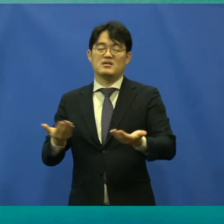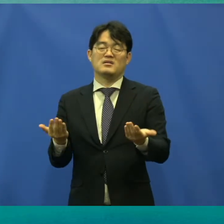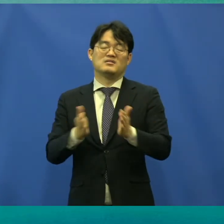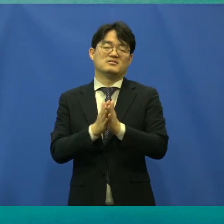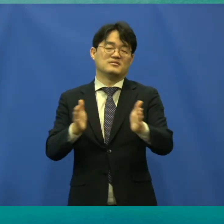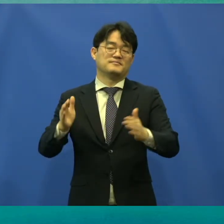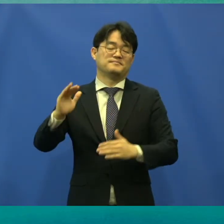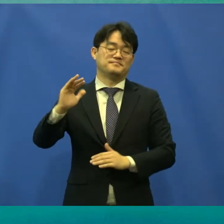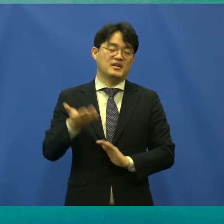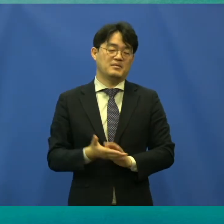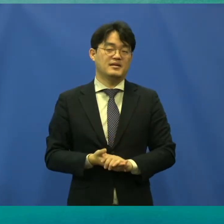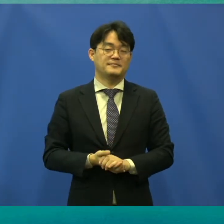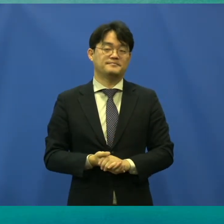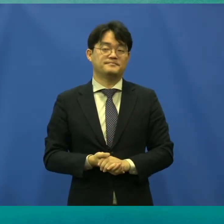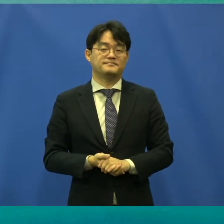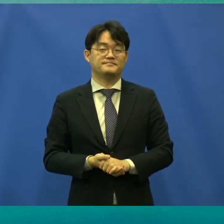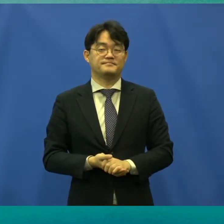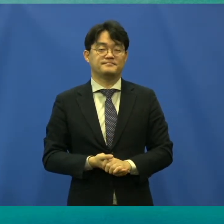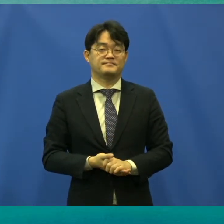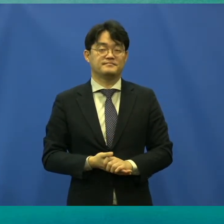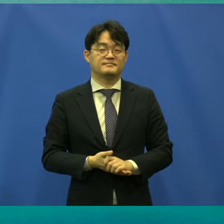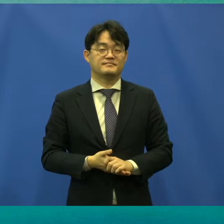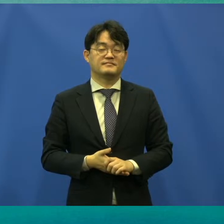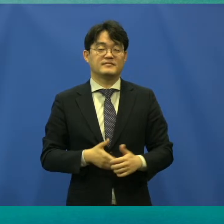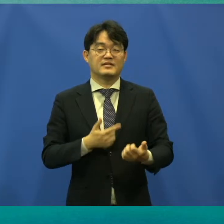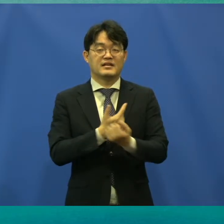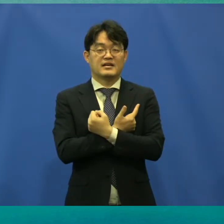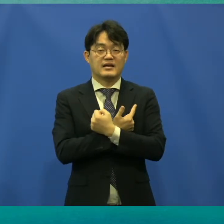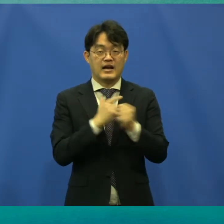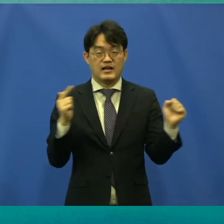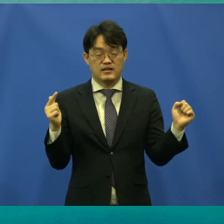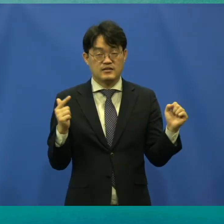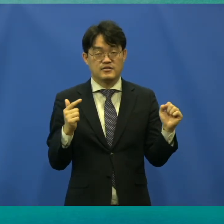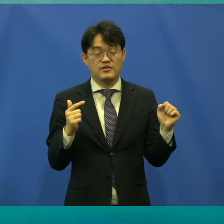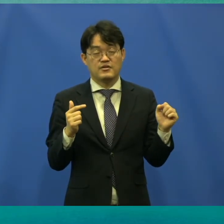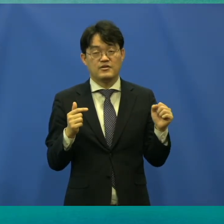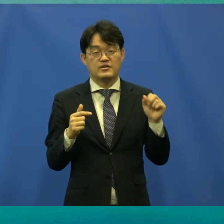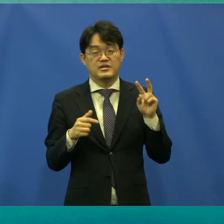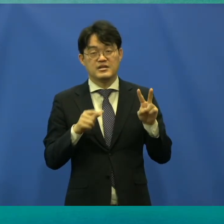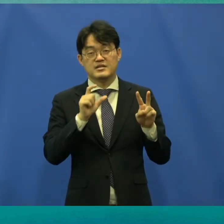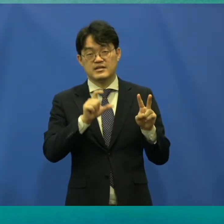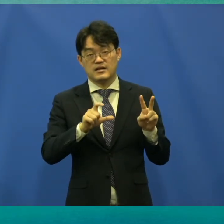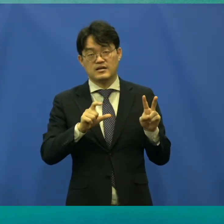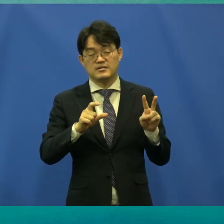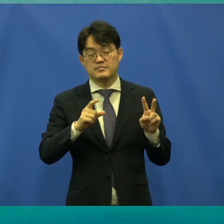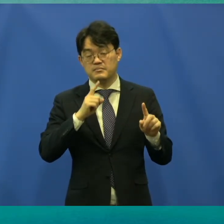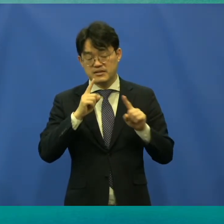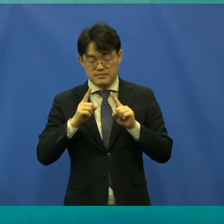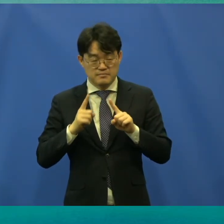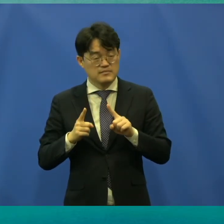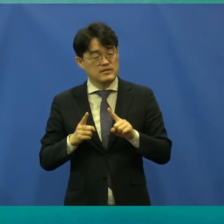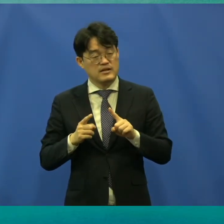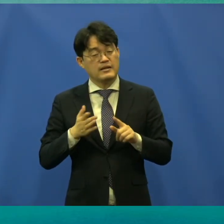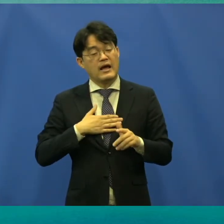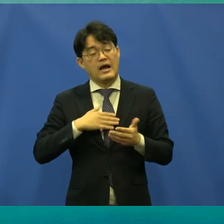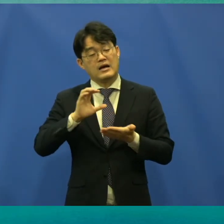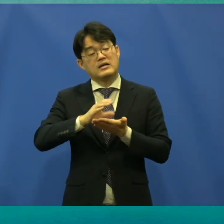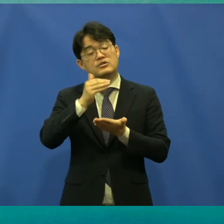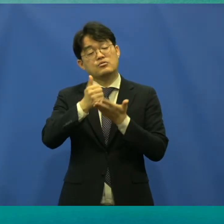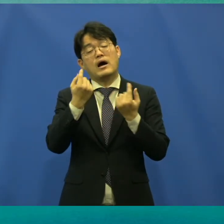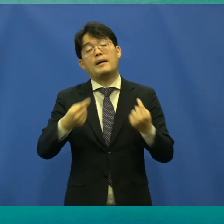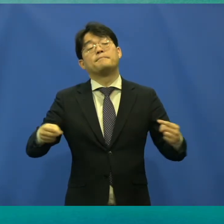갈라디아서 2장 2절을 암송하셔야 됩니다. 내가 그리스도와 함께 십자가에 못 박혔나니, 십자가에 못